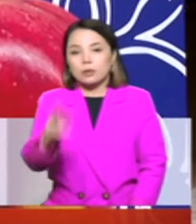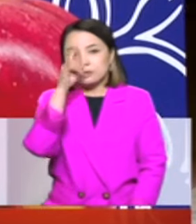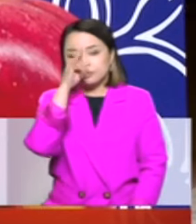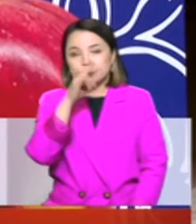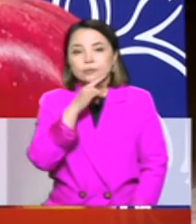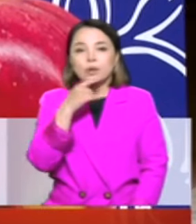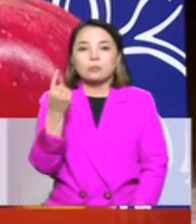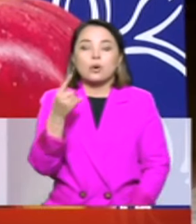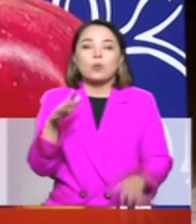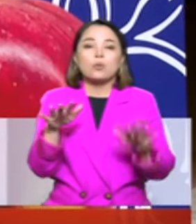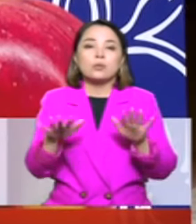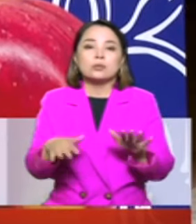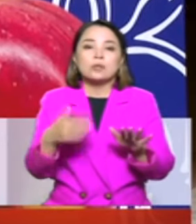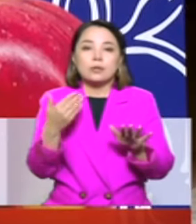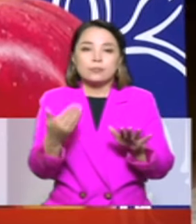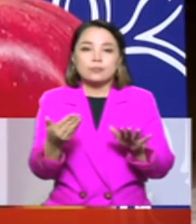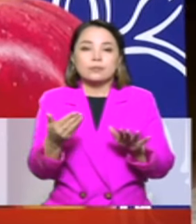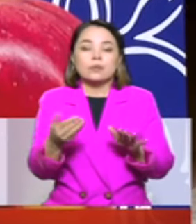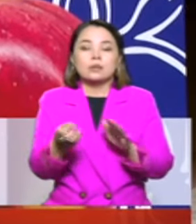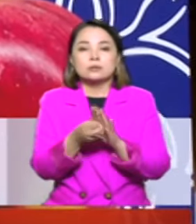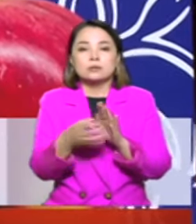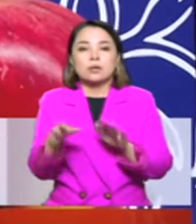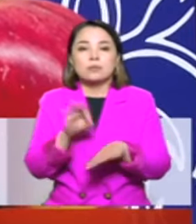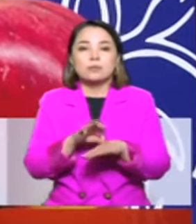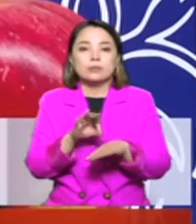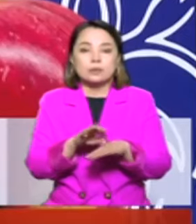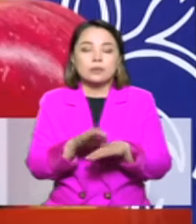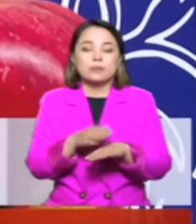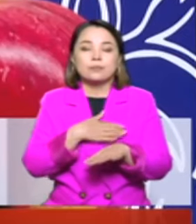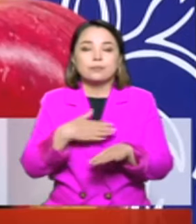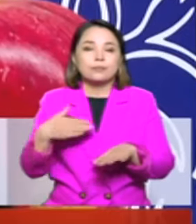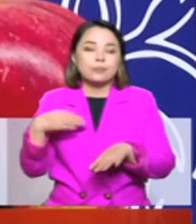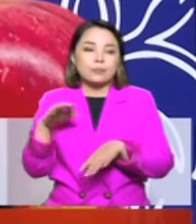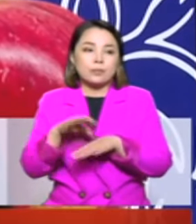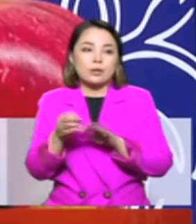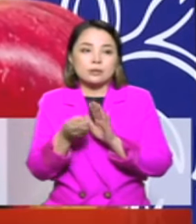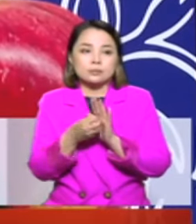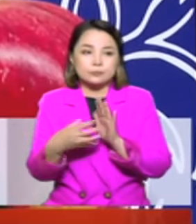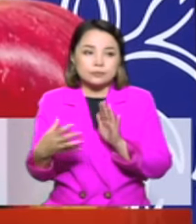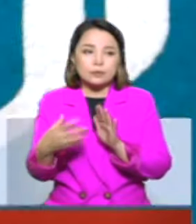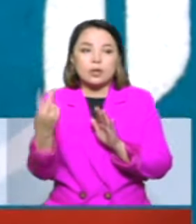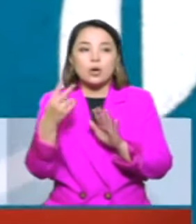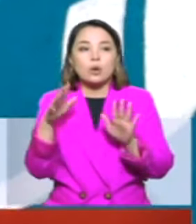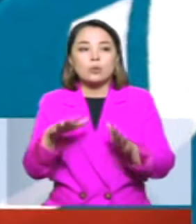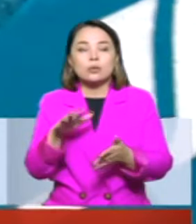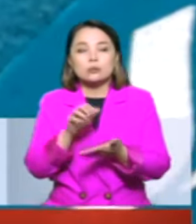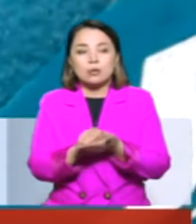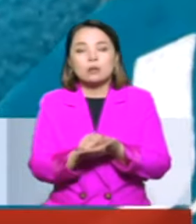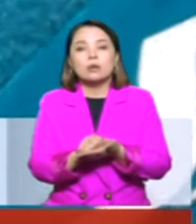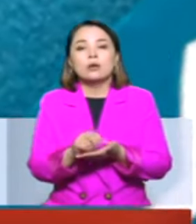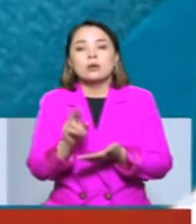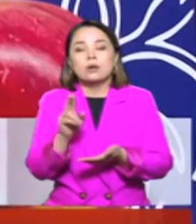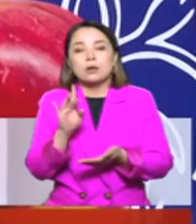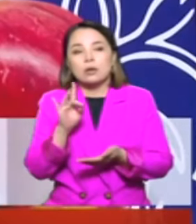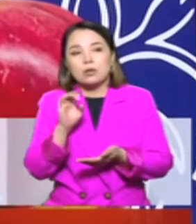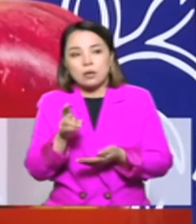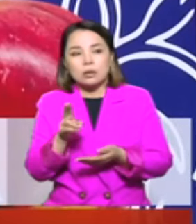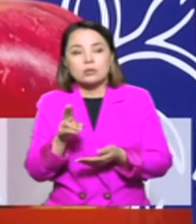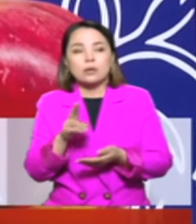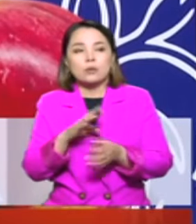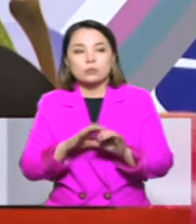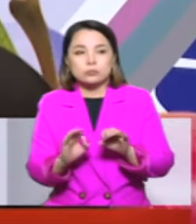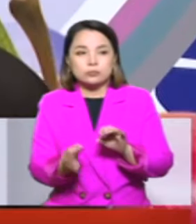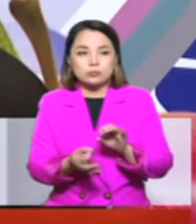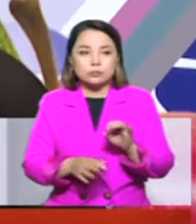Қазақстанда бірінші орында қатерлі ісікпен ауыратын сүт безінің қатерлі ісігі, екінші орында колоректальды рак, бұл